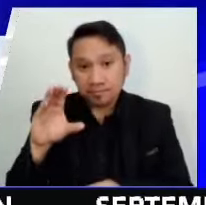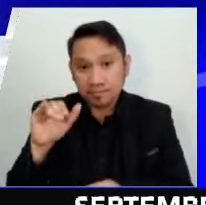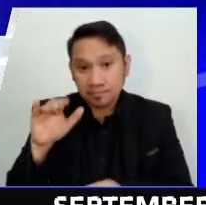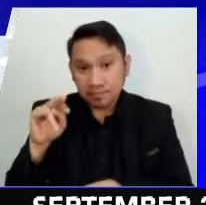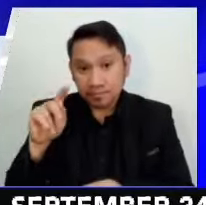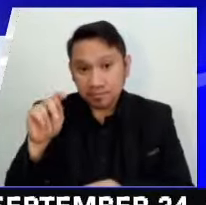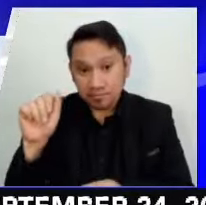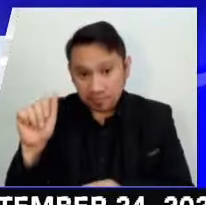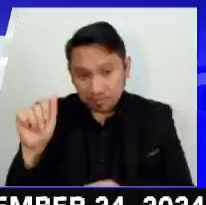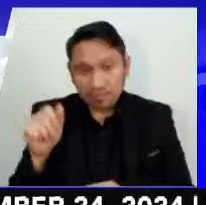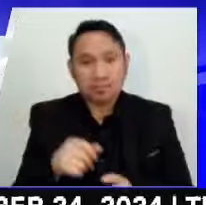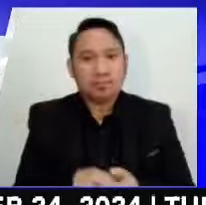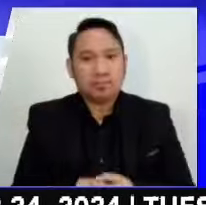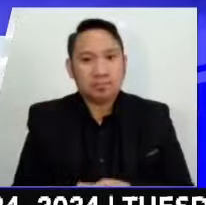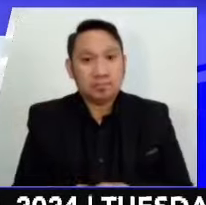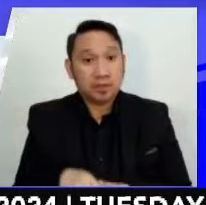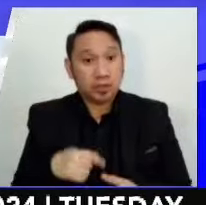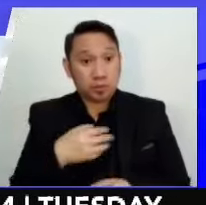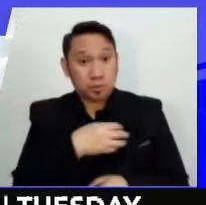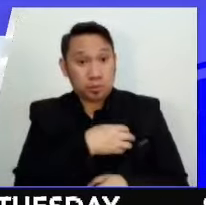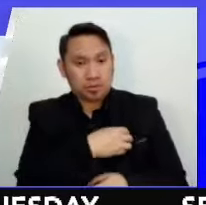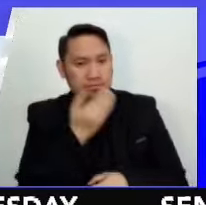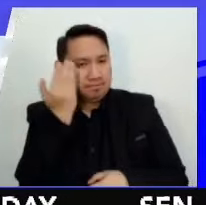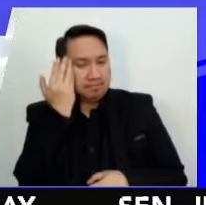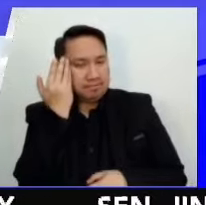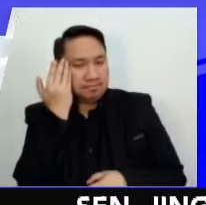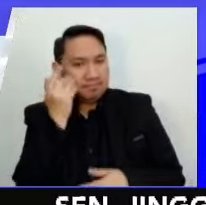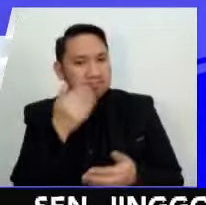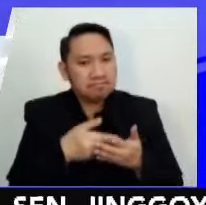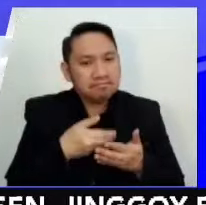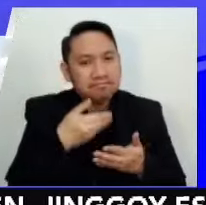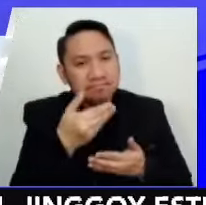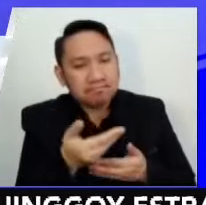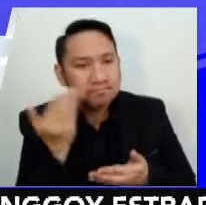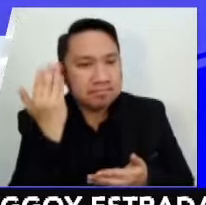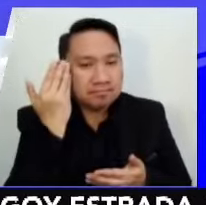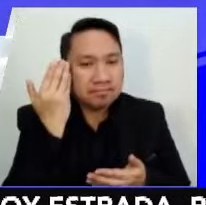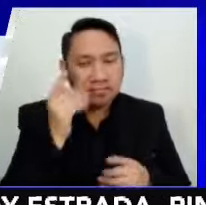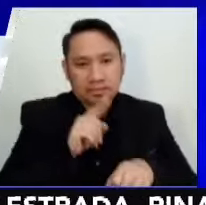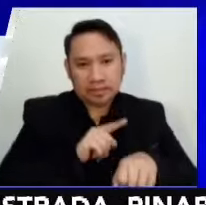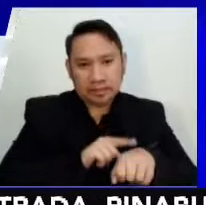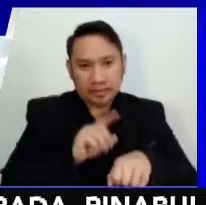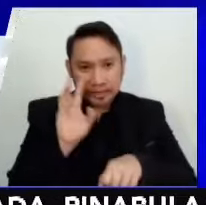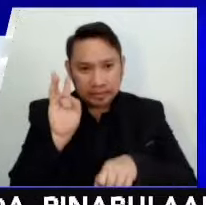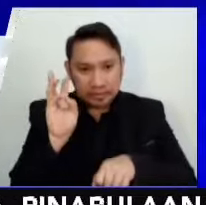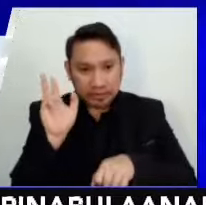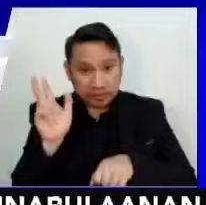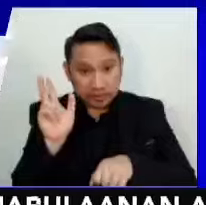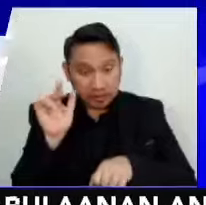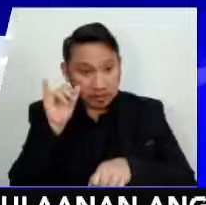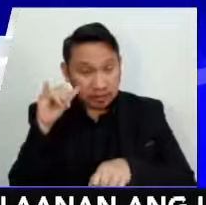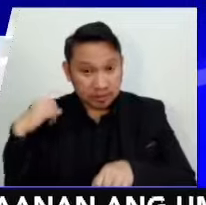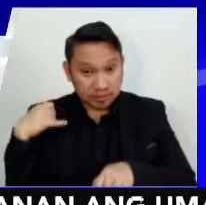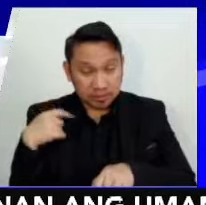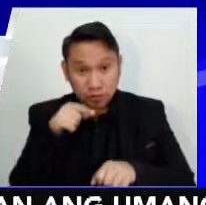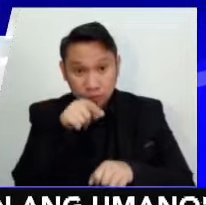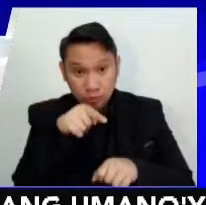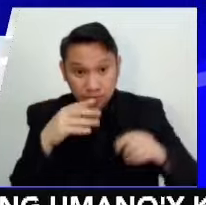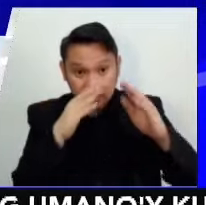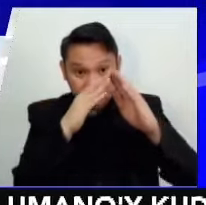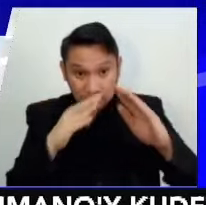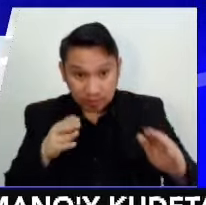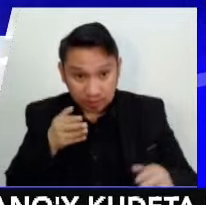buyer ang isang pulis sa ikinasang buy-bust operation alas 6:30 kahapon sa bahay ng mga suspect sa Marieta Romeo